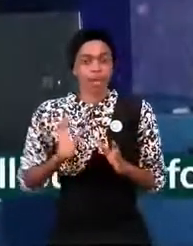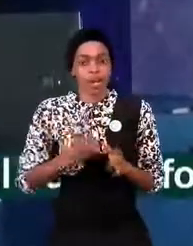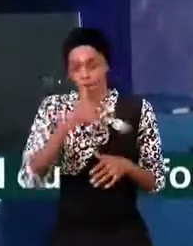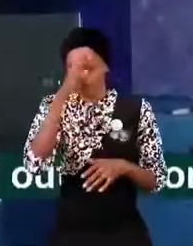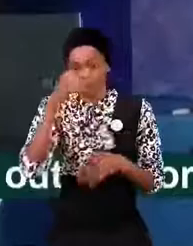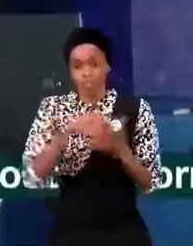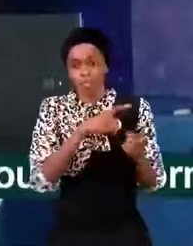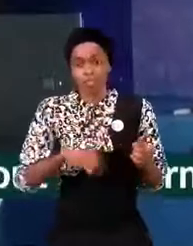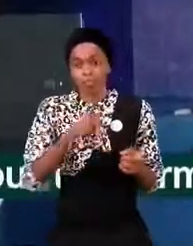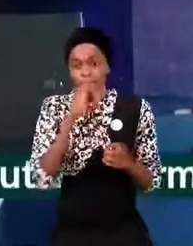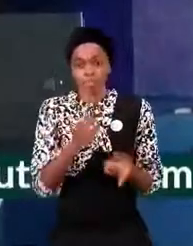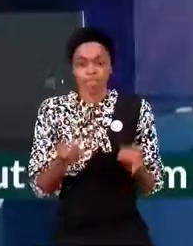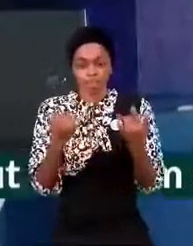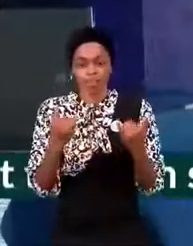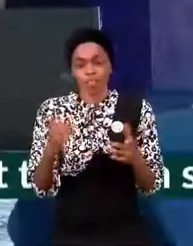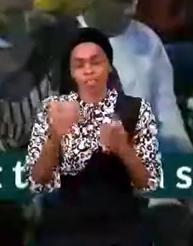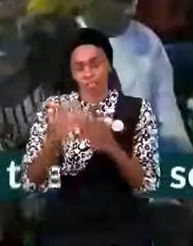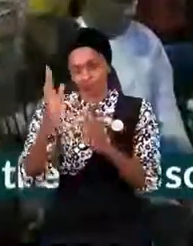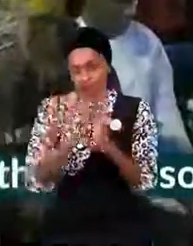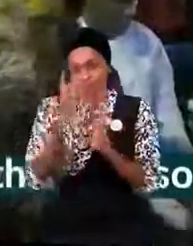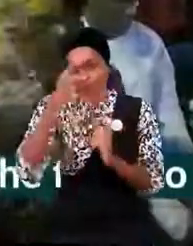Soyez prêts à recevoir.